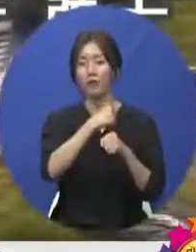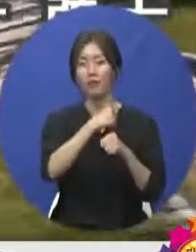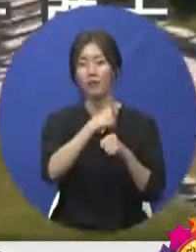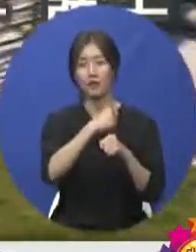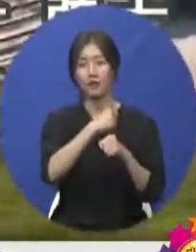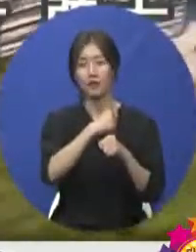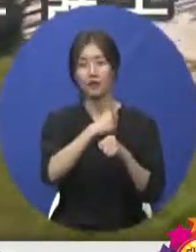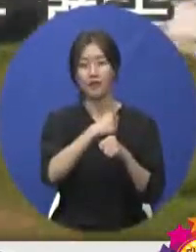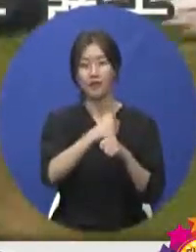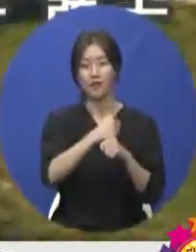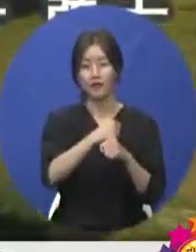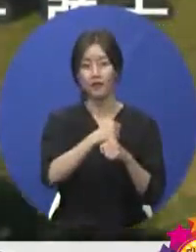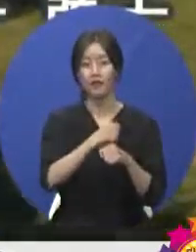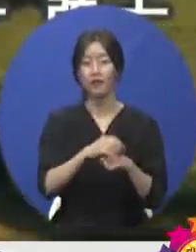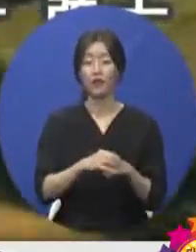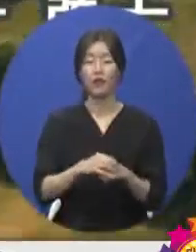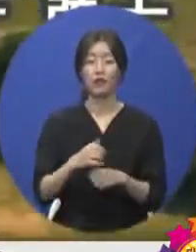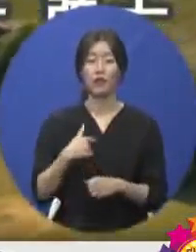세워